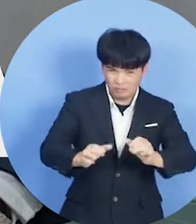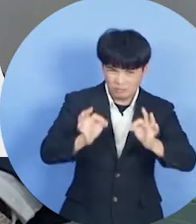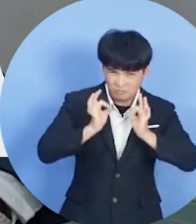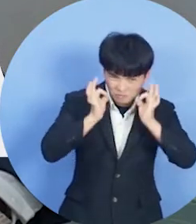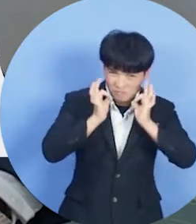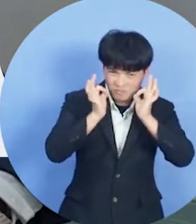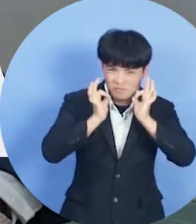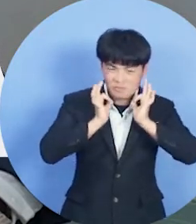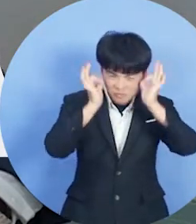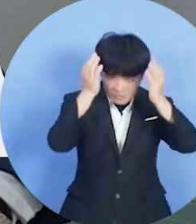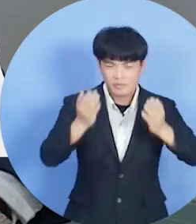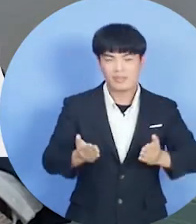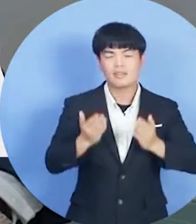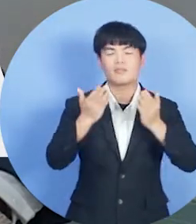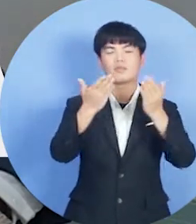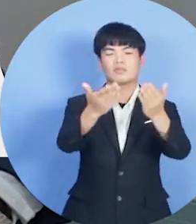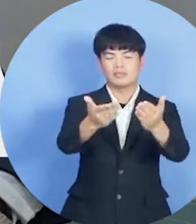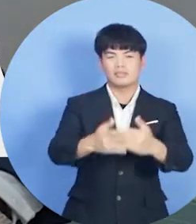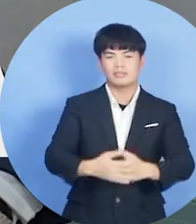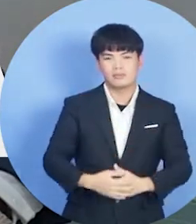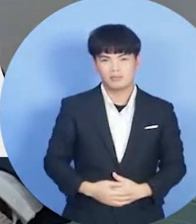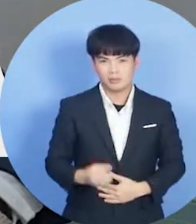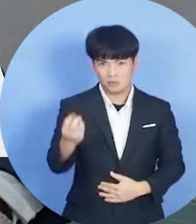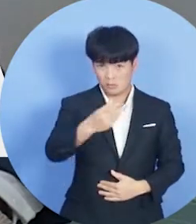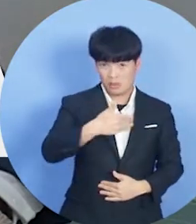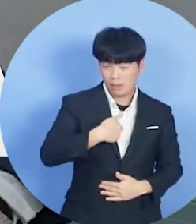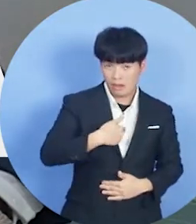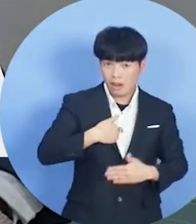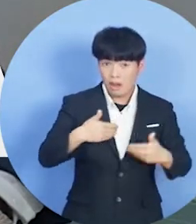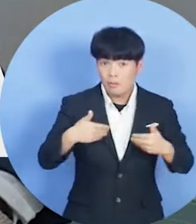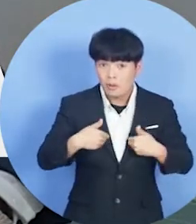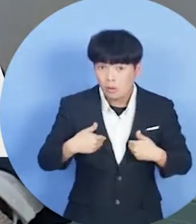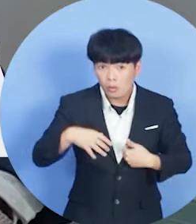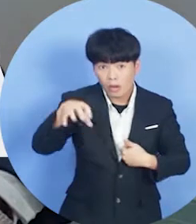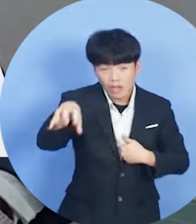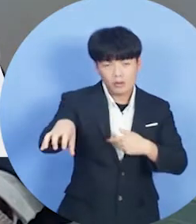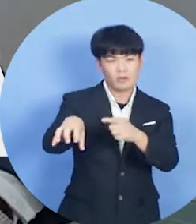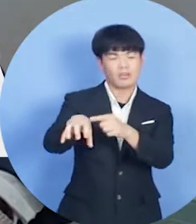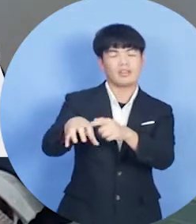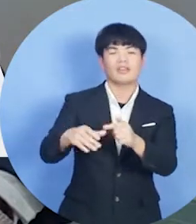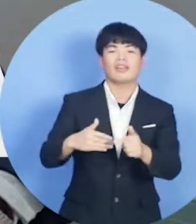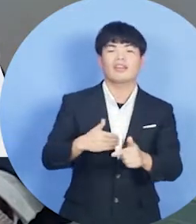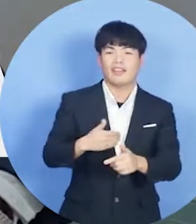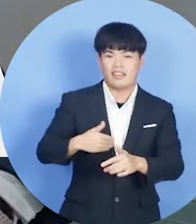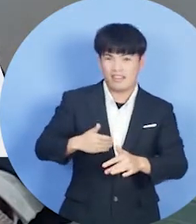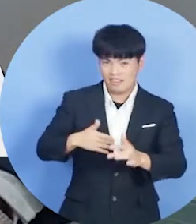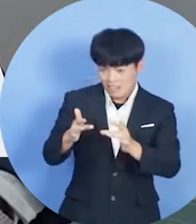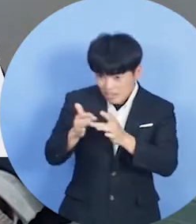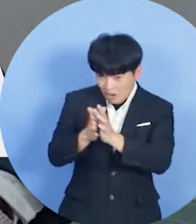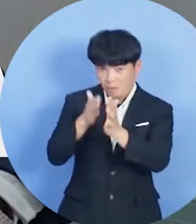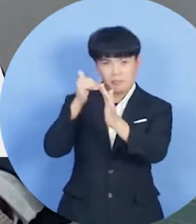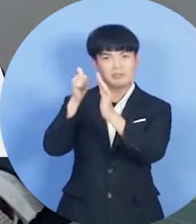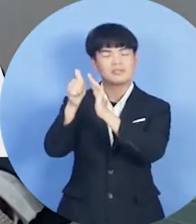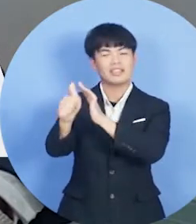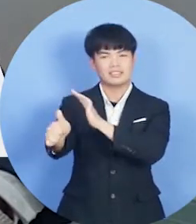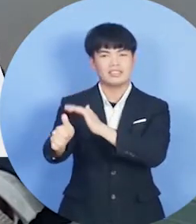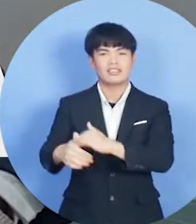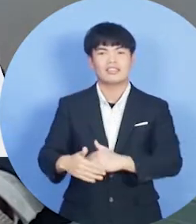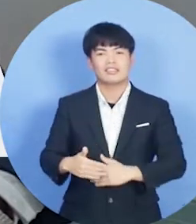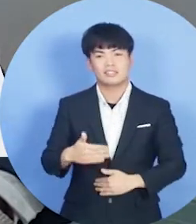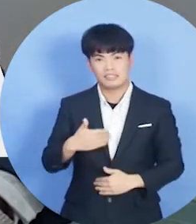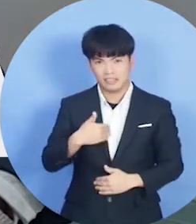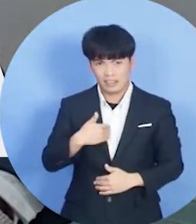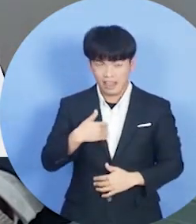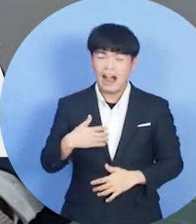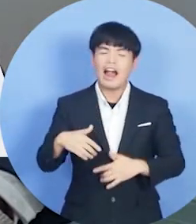봉사에 매진하고 또 제가 필요로 한 데는 항시 언제고 달려가서